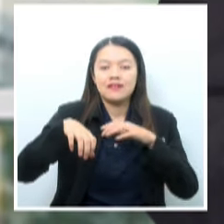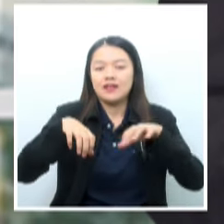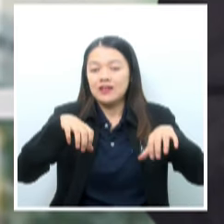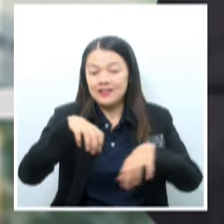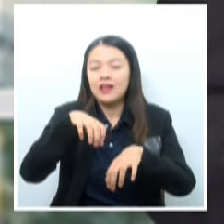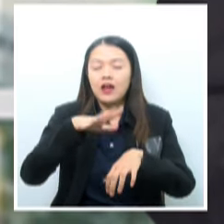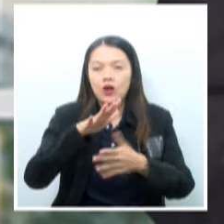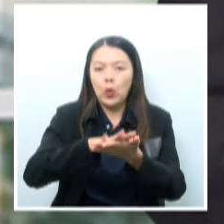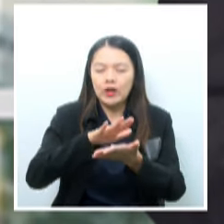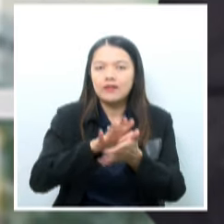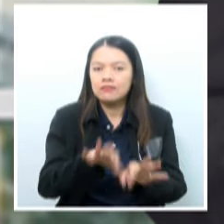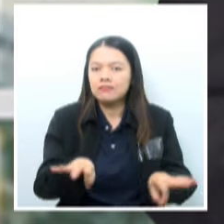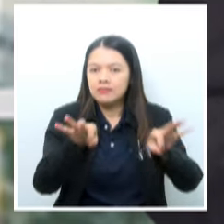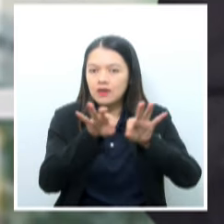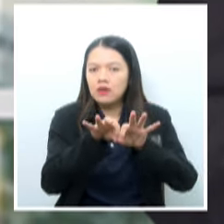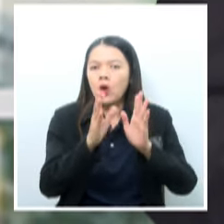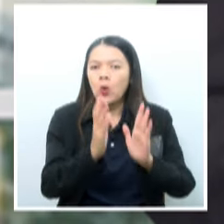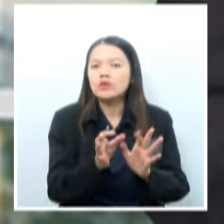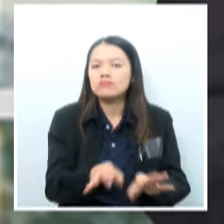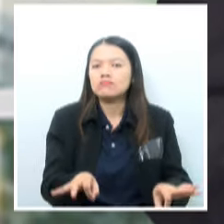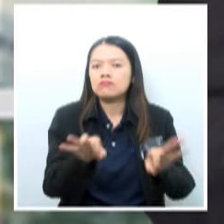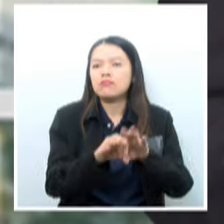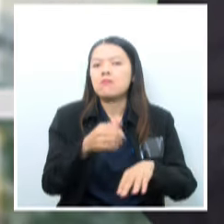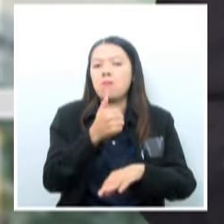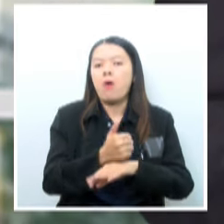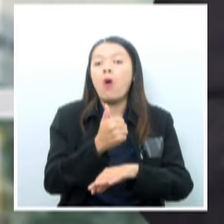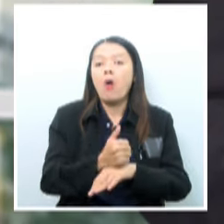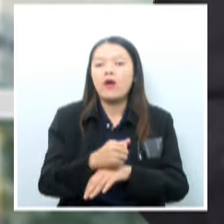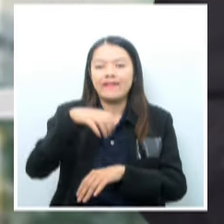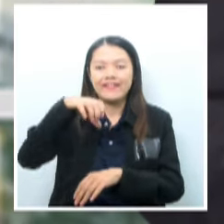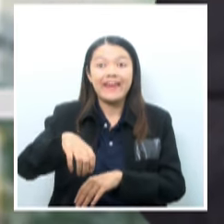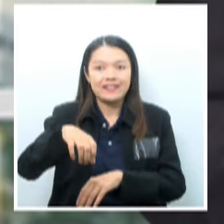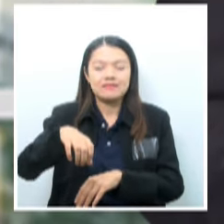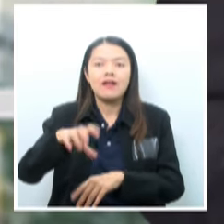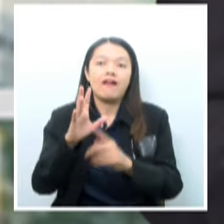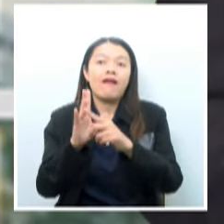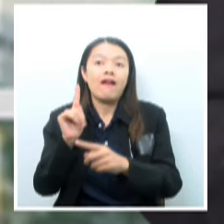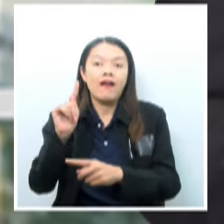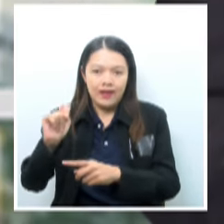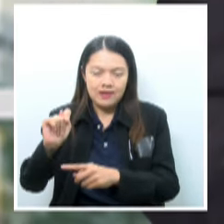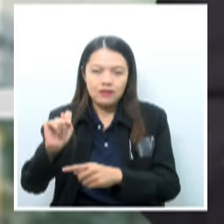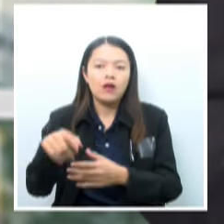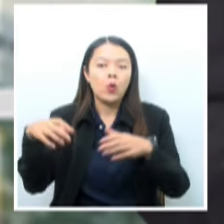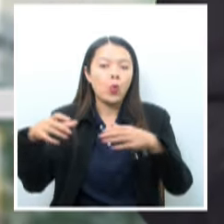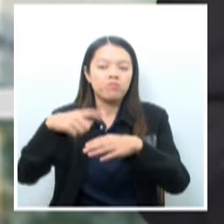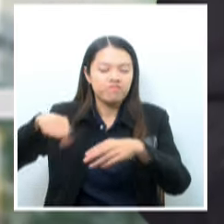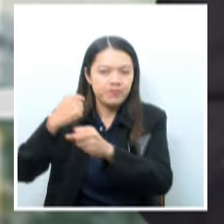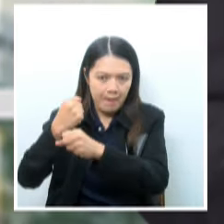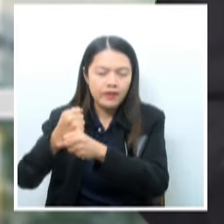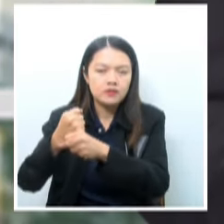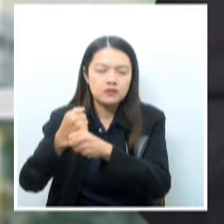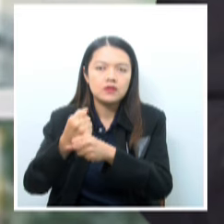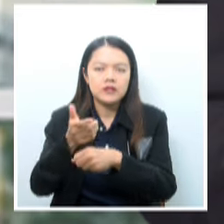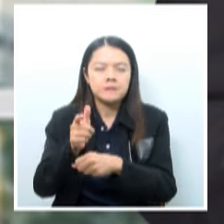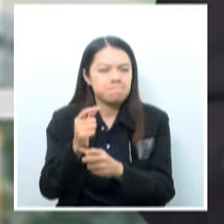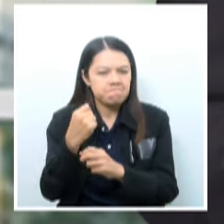บุคคลที่สำคัญที่จะเป็นคนขับเคลื่อนก็คือท่านผอ.เขตพื้นที่และทีมงานเราอยากจะให้ท่านผอ.เขต